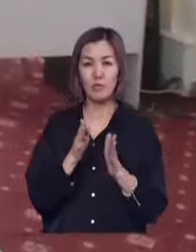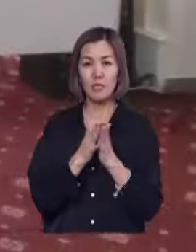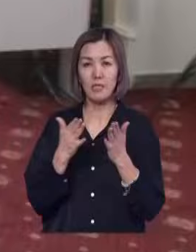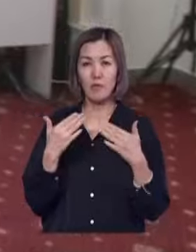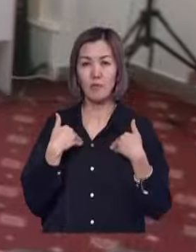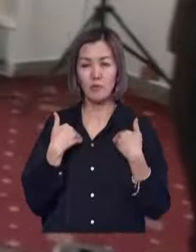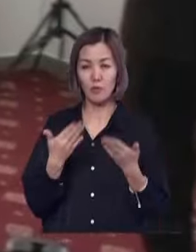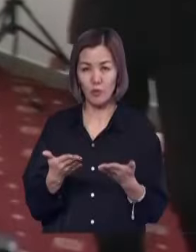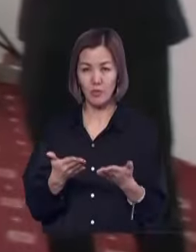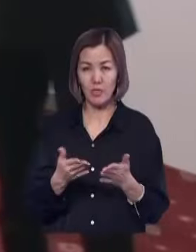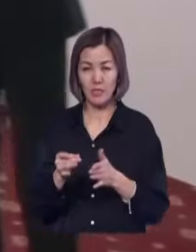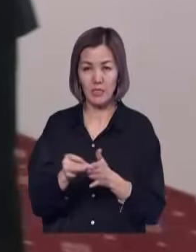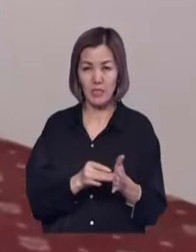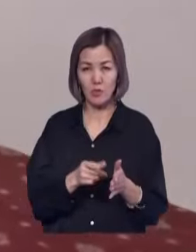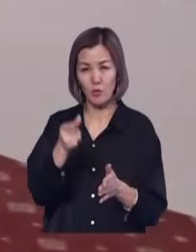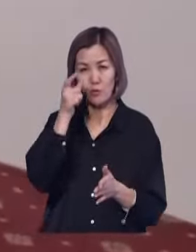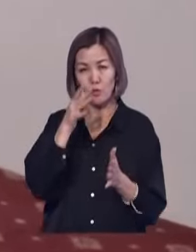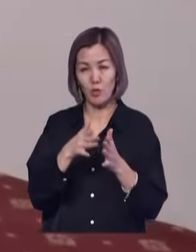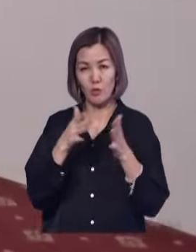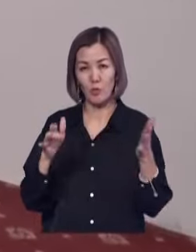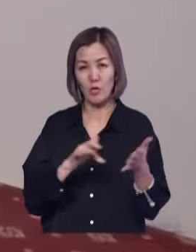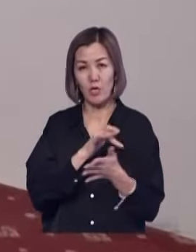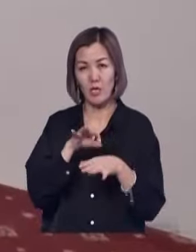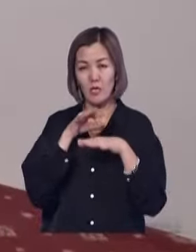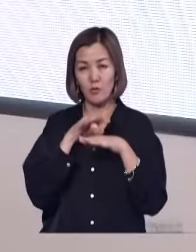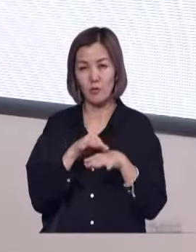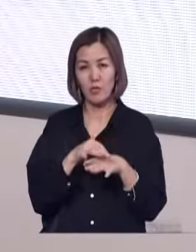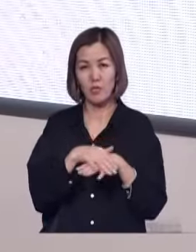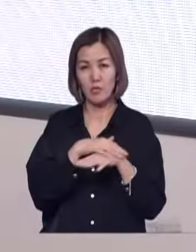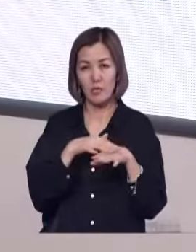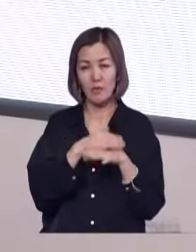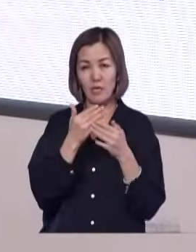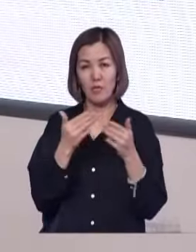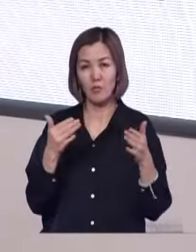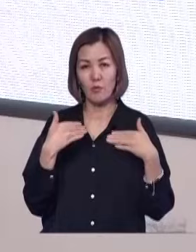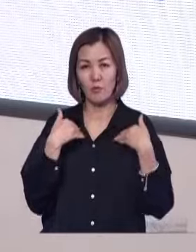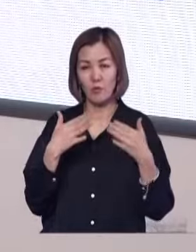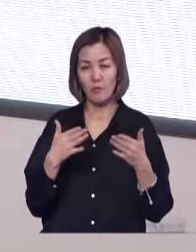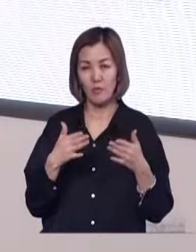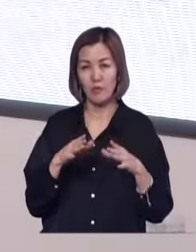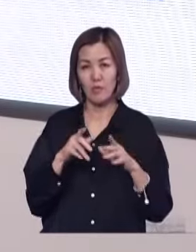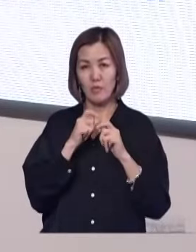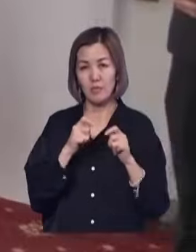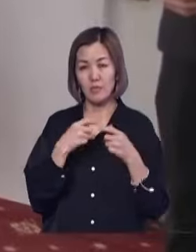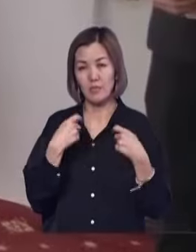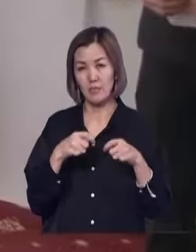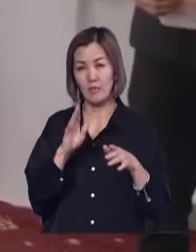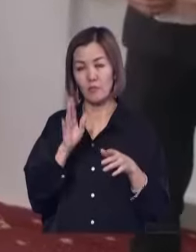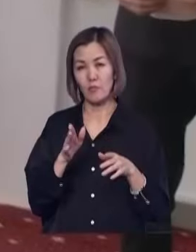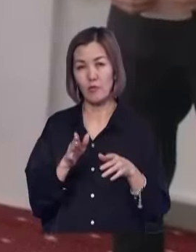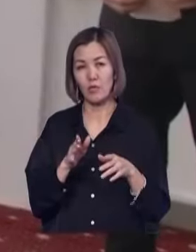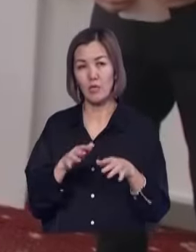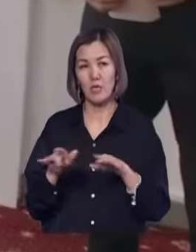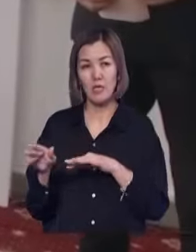Жарық көрген сәттен Түркияның үлкен қалаларында өтетін жәрменкелерге қойылып, оқырманға жол тартыпты. Айта кетейік,